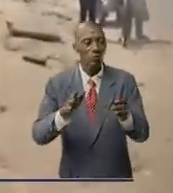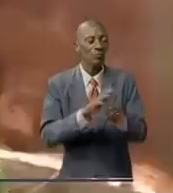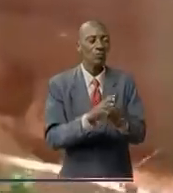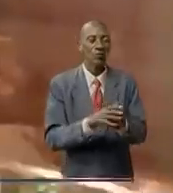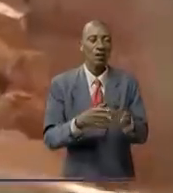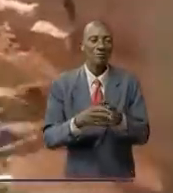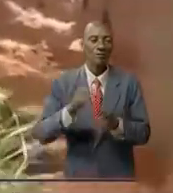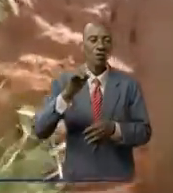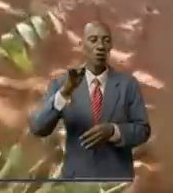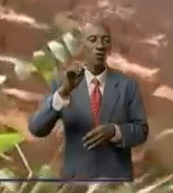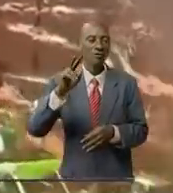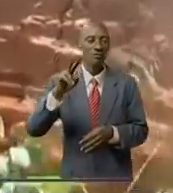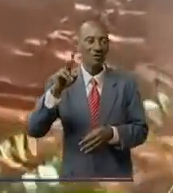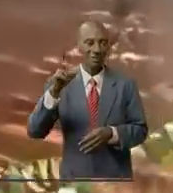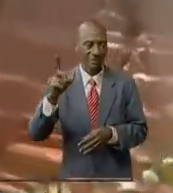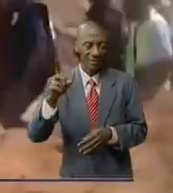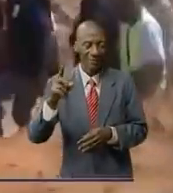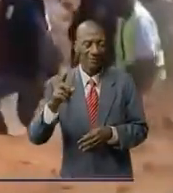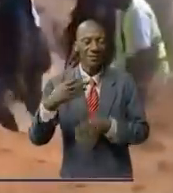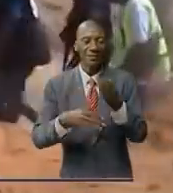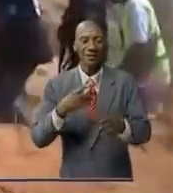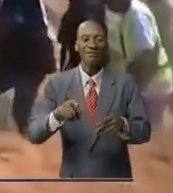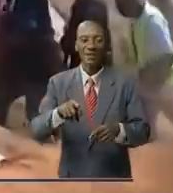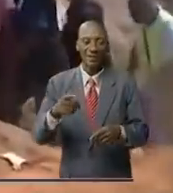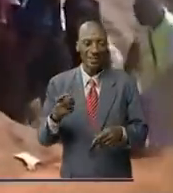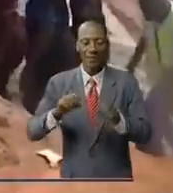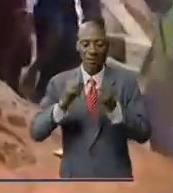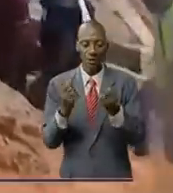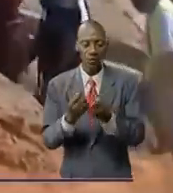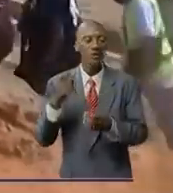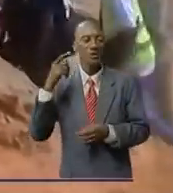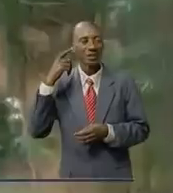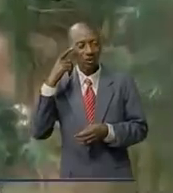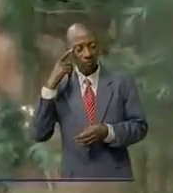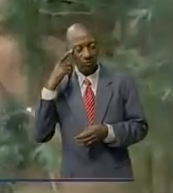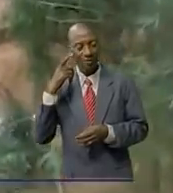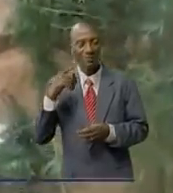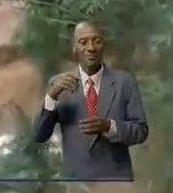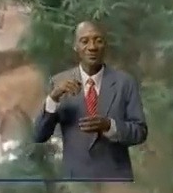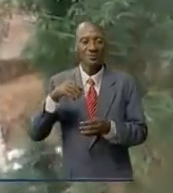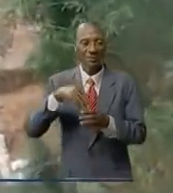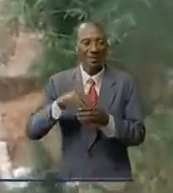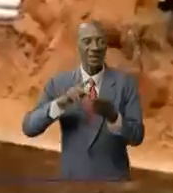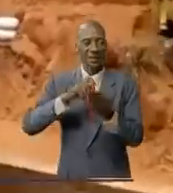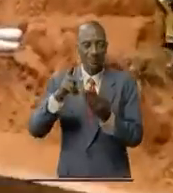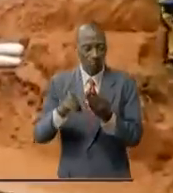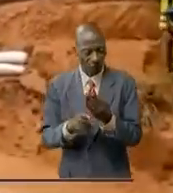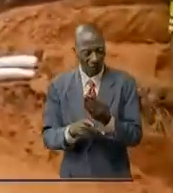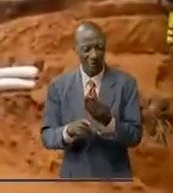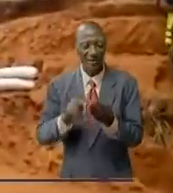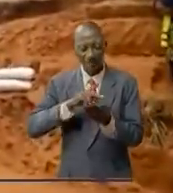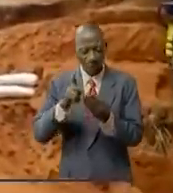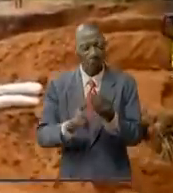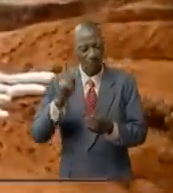par l'entremise chinoise Cretset dans le cadre du projet Chilegelou, du site érosif de l'ICA